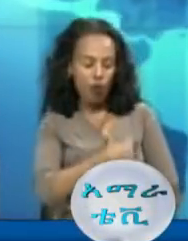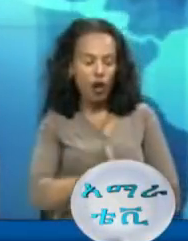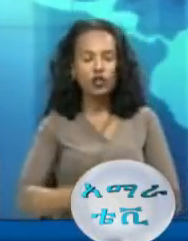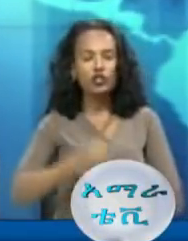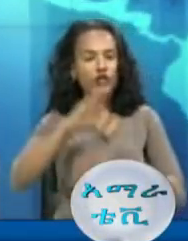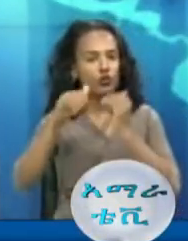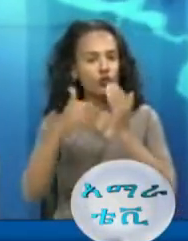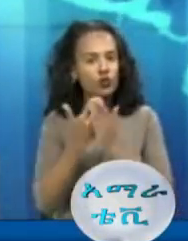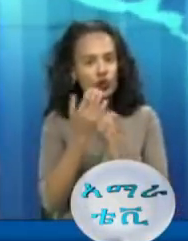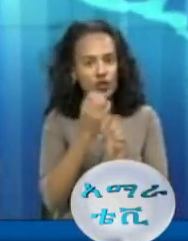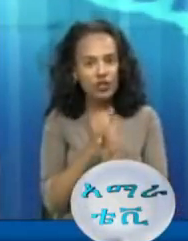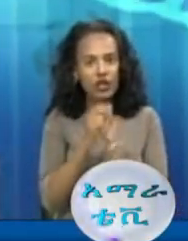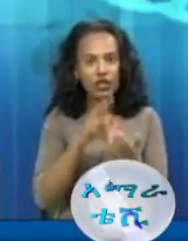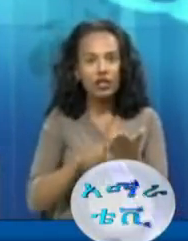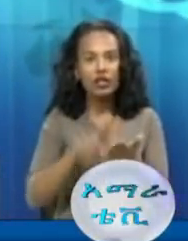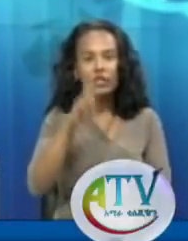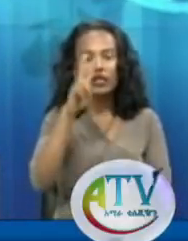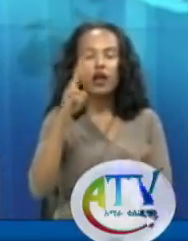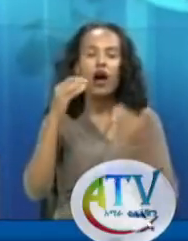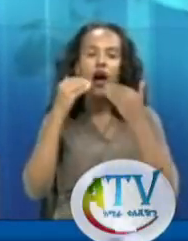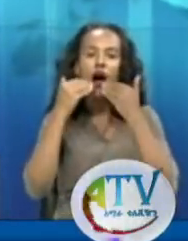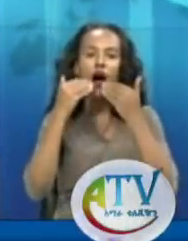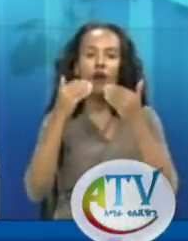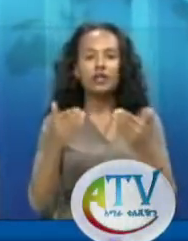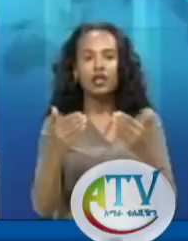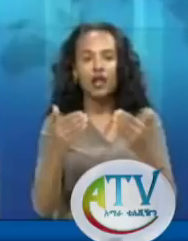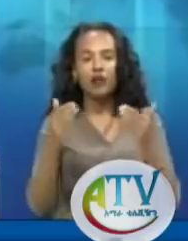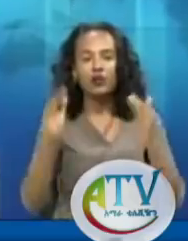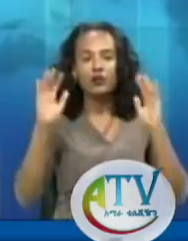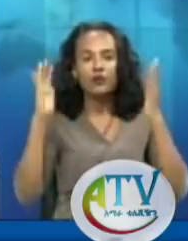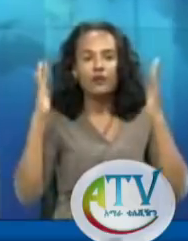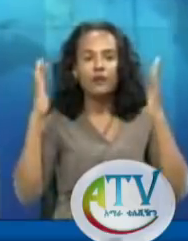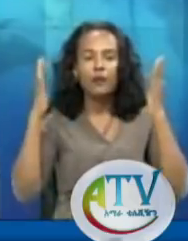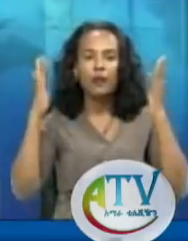ይዘን እንነሳ አመሰግናለሁ